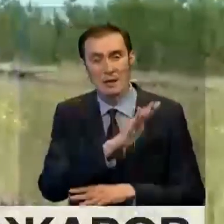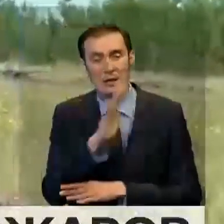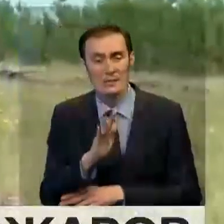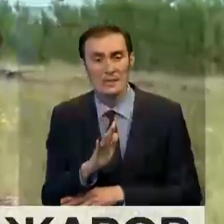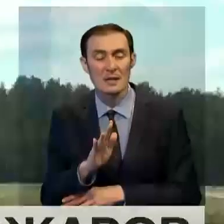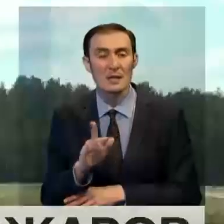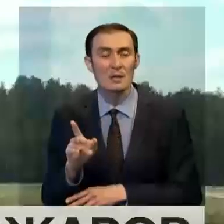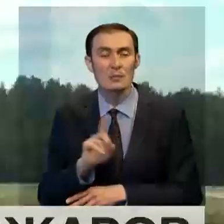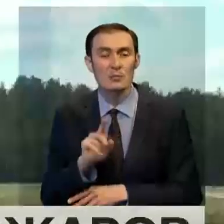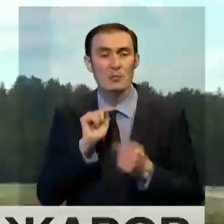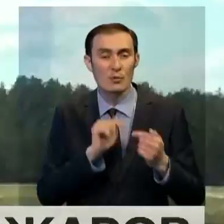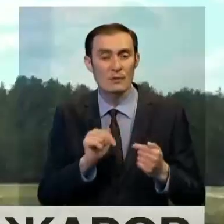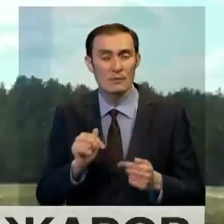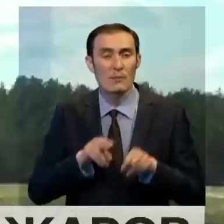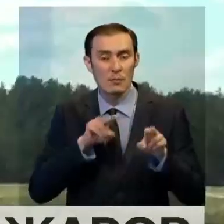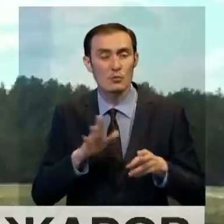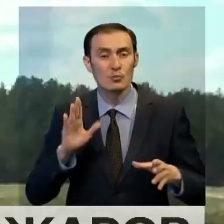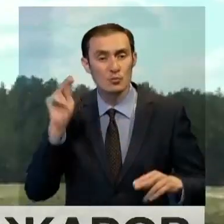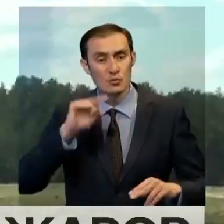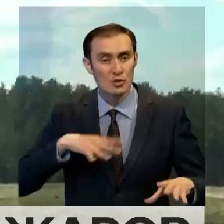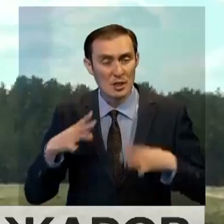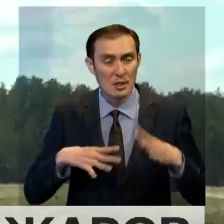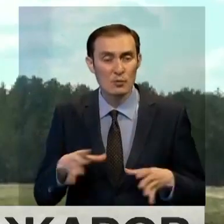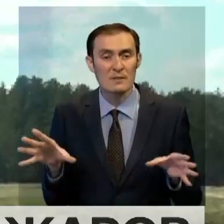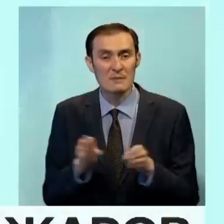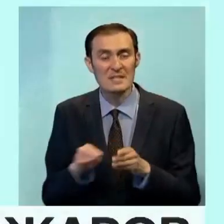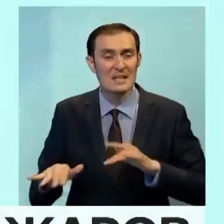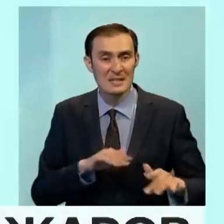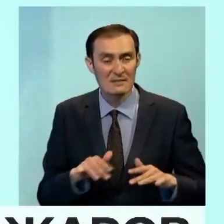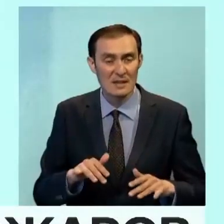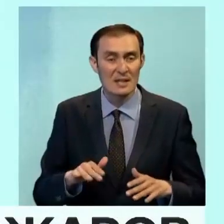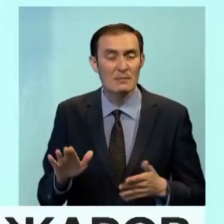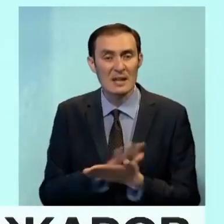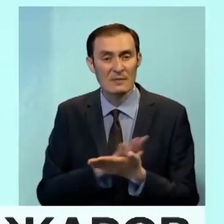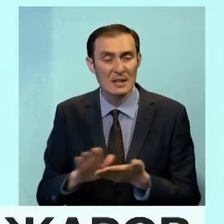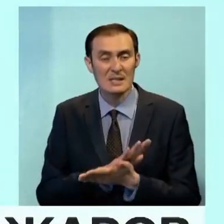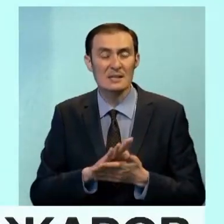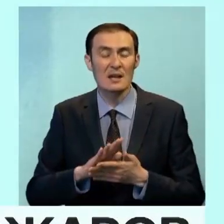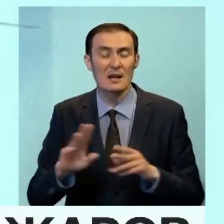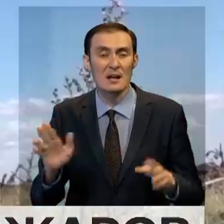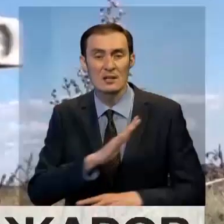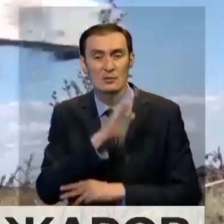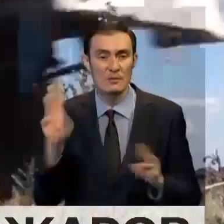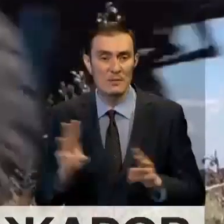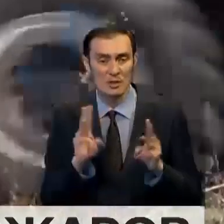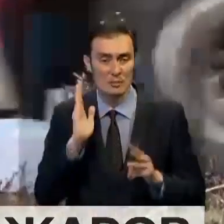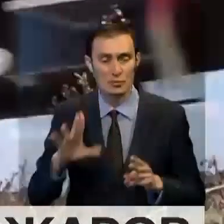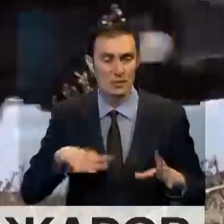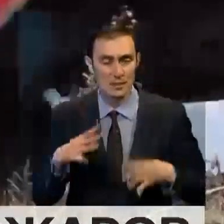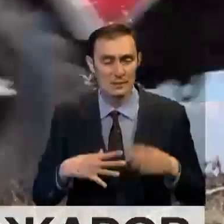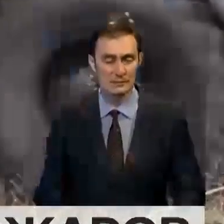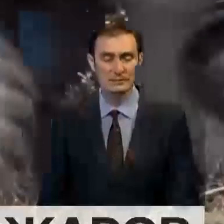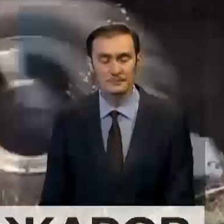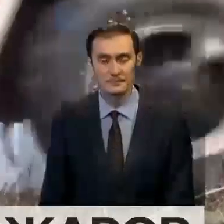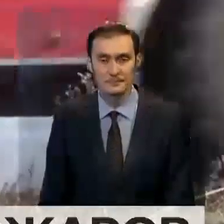с браконьерством. Скоро пройдут учения по отработке совместных действий при ликвидации лесного пожара. Ербул Абишев, Самат Аспанов,